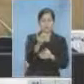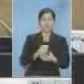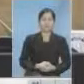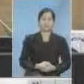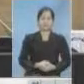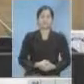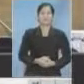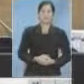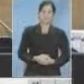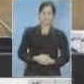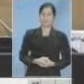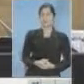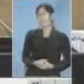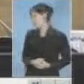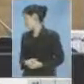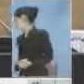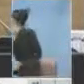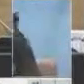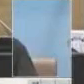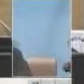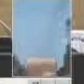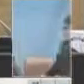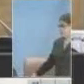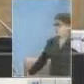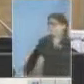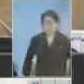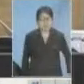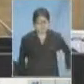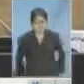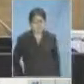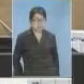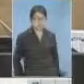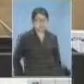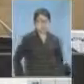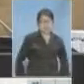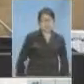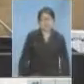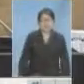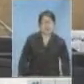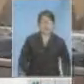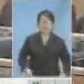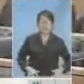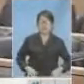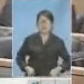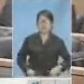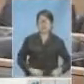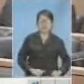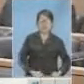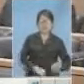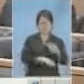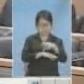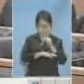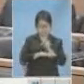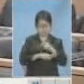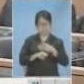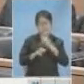เอาเข้าประเด็นว่าที่ท่านขอตัดไปเนี่ยเหตุผลอะไรก่อน ครับ นะ ท่านประธานที่เคารพครับผมสัมพันธ์ตั้งเบญจผลส